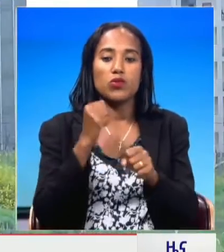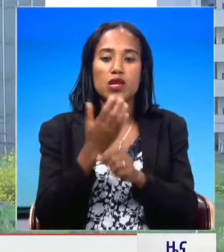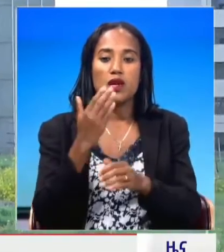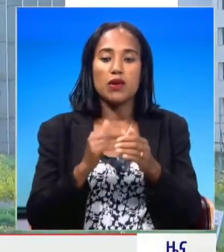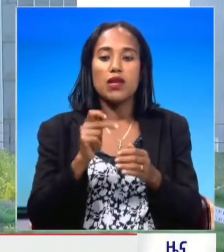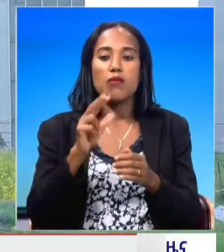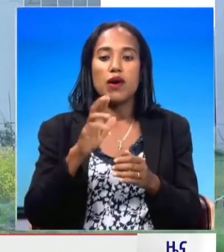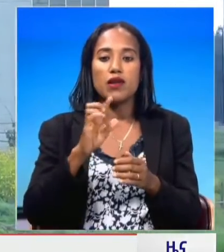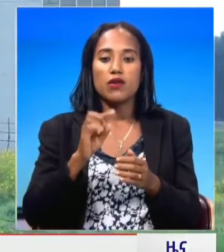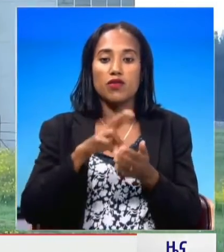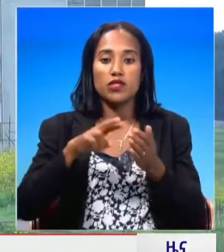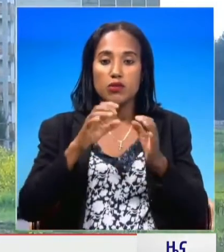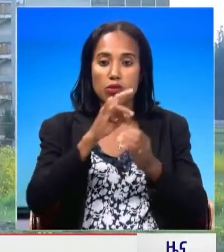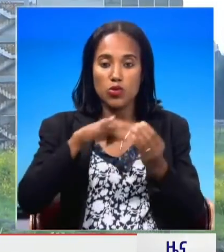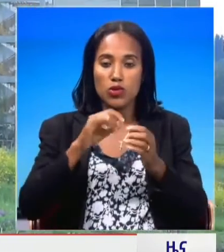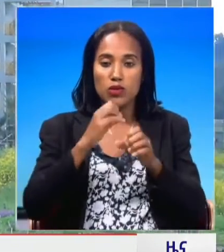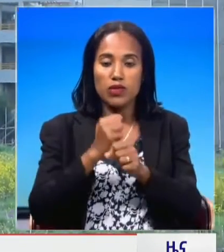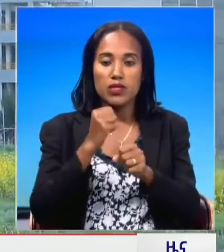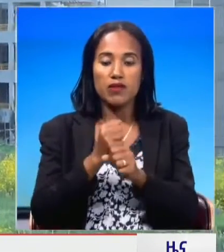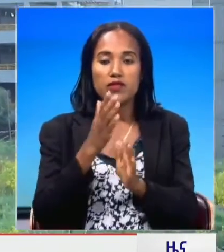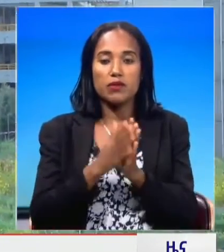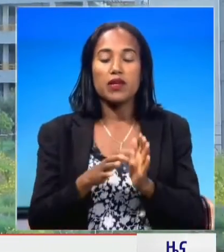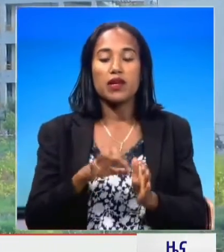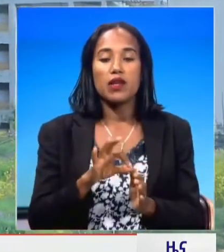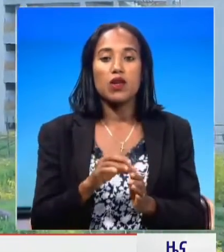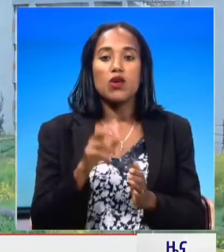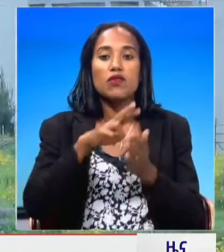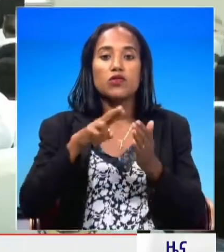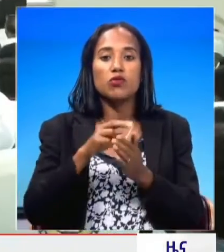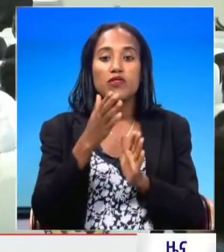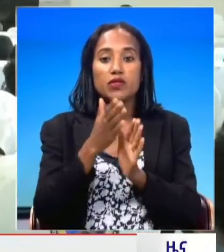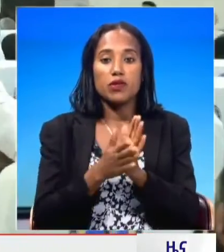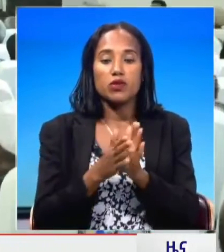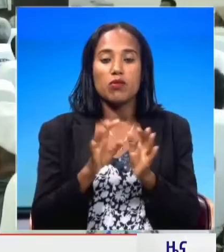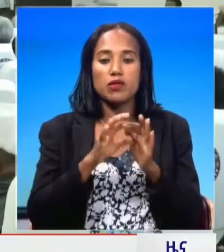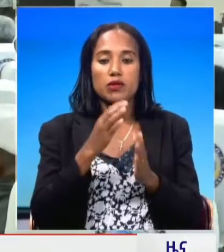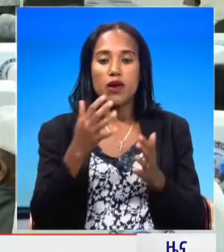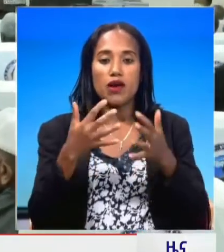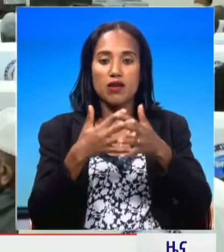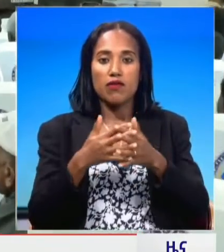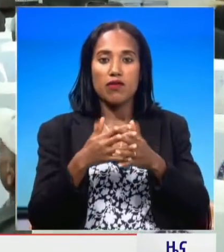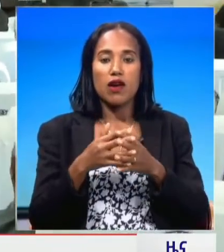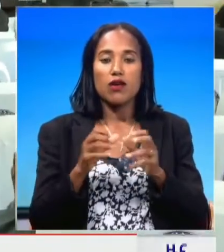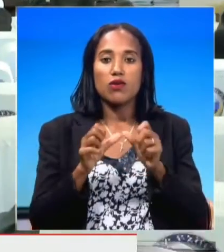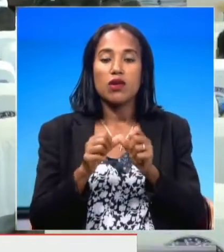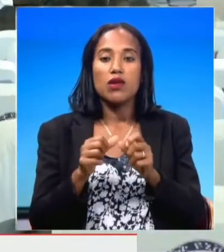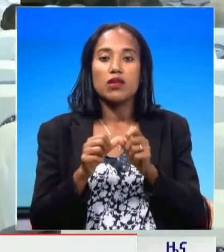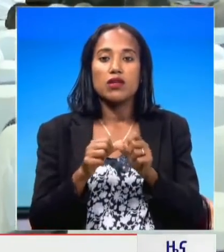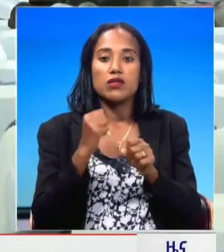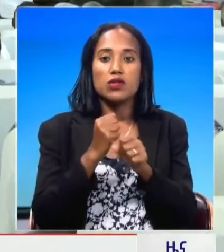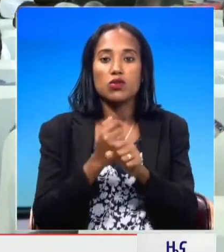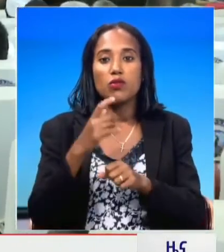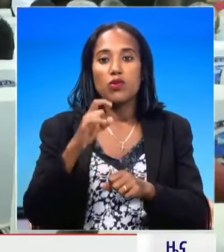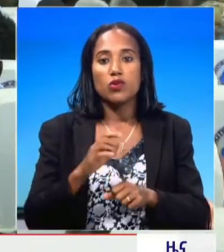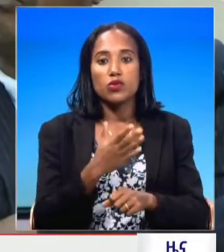የደባርቅ ዩኒቨርሲቲ በዞኑ ተጨባጭ ስራዎችን ያከናውነ ይገኛል። ዩኒቨርሲቲው ባከናወናቸው የማህበረሰብ አቀፍ አገልግሎቶችና በቀጣይ ሊሰራቸው በሚገቡ